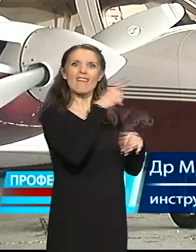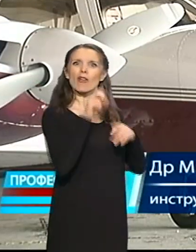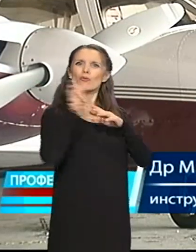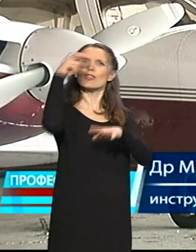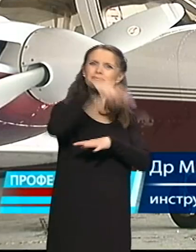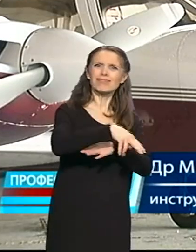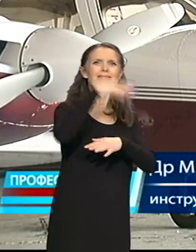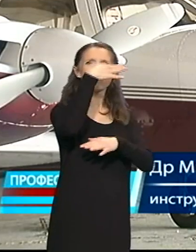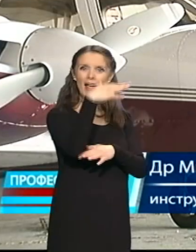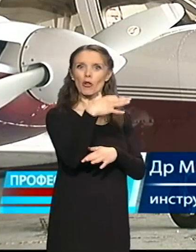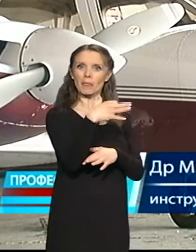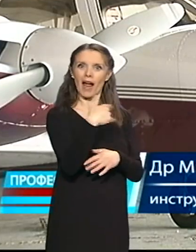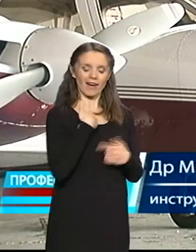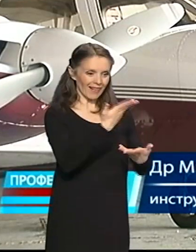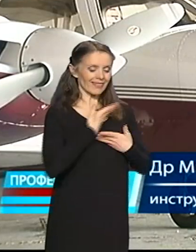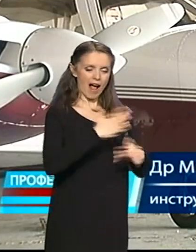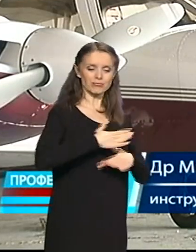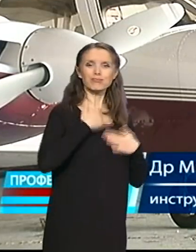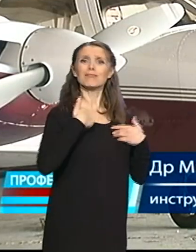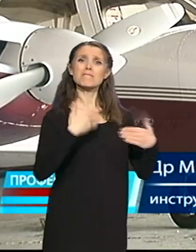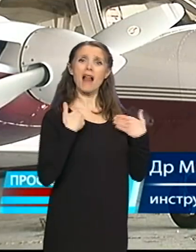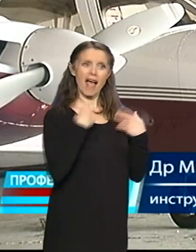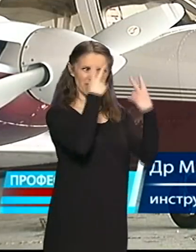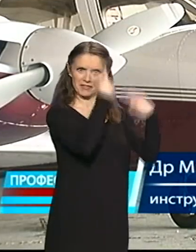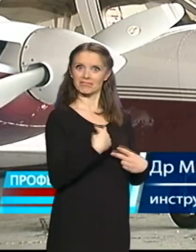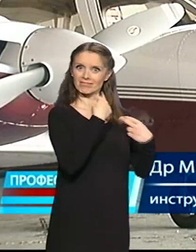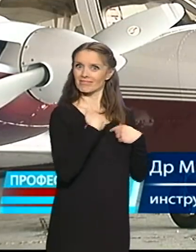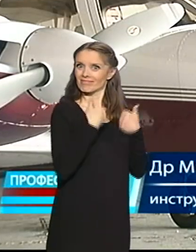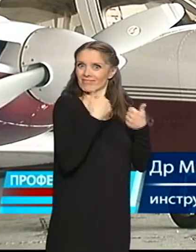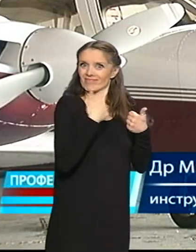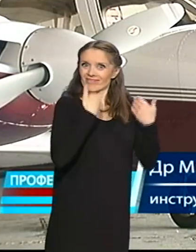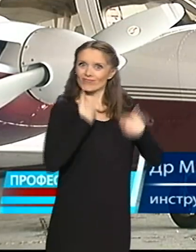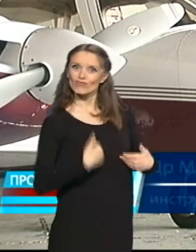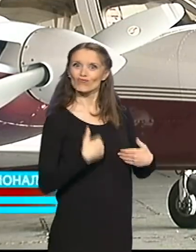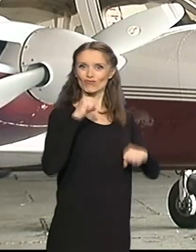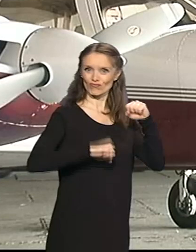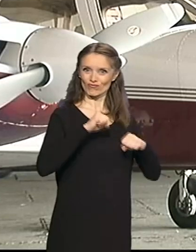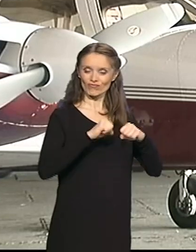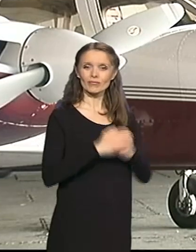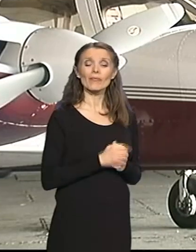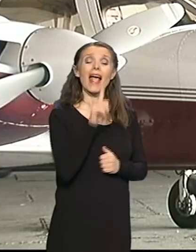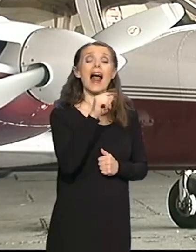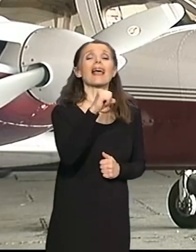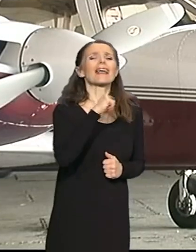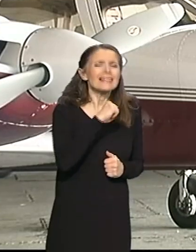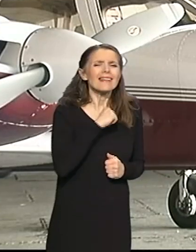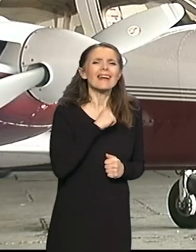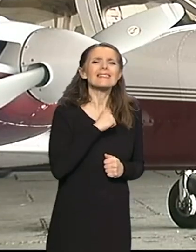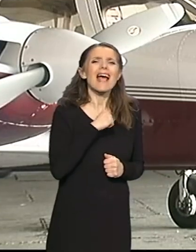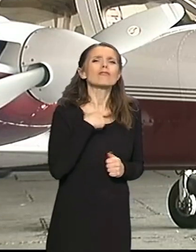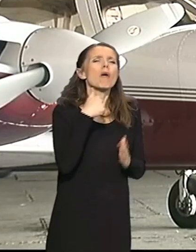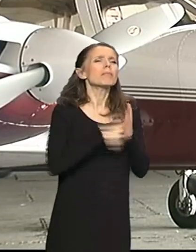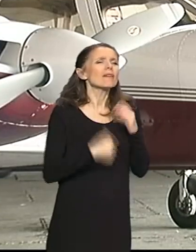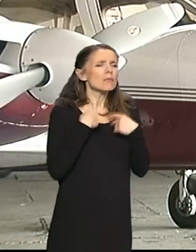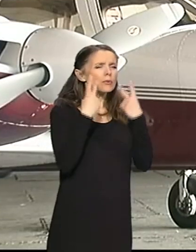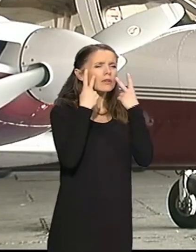dosta dobro za svojih nešto godina. Ali ono što je interesantno jeste da je moje prvo sećanje vezano